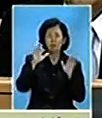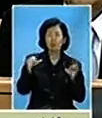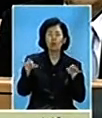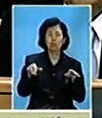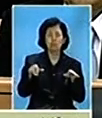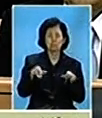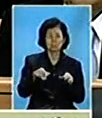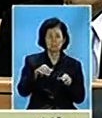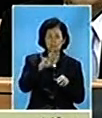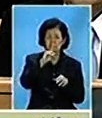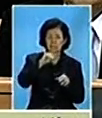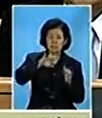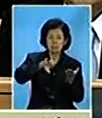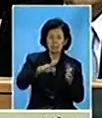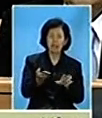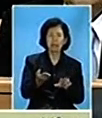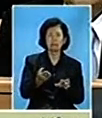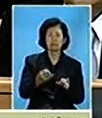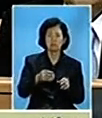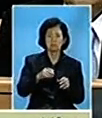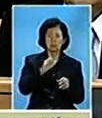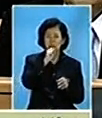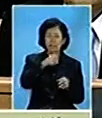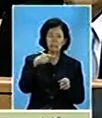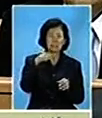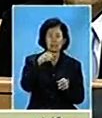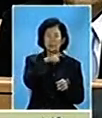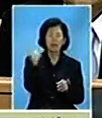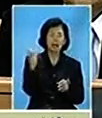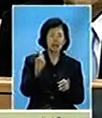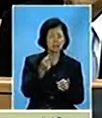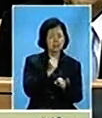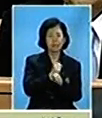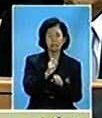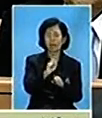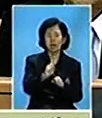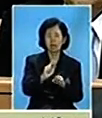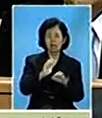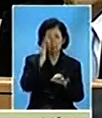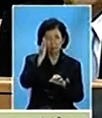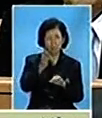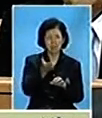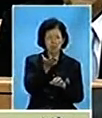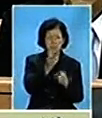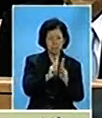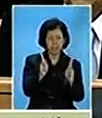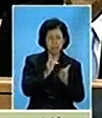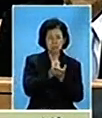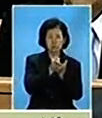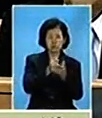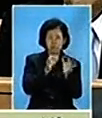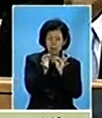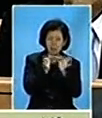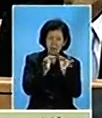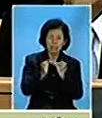นะครับจะทำยังไงต่อไปนะอันนี้ขอให้กรรมาธิการช่วยให้ความชัดเจนนะครับค